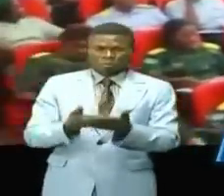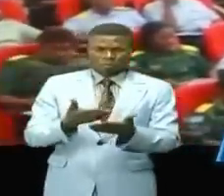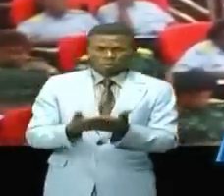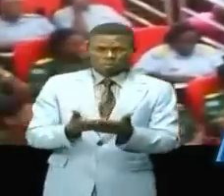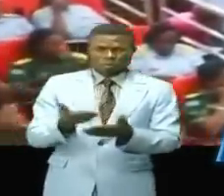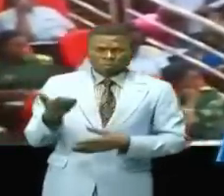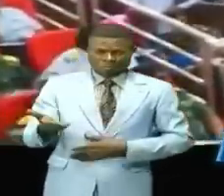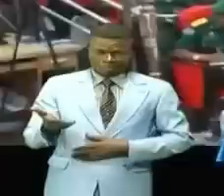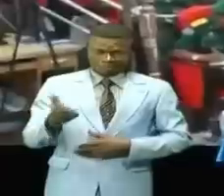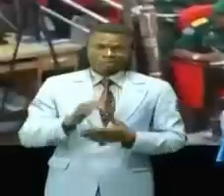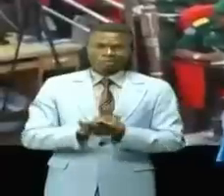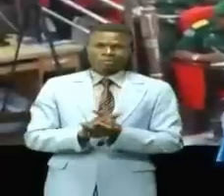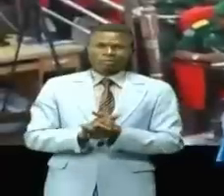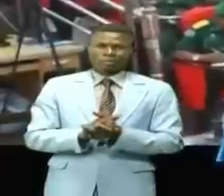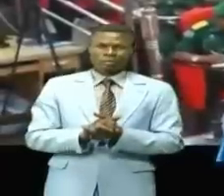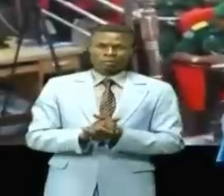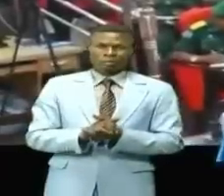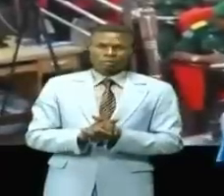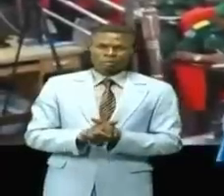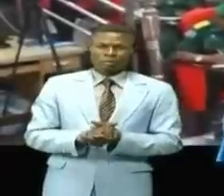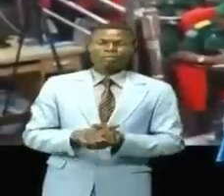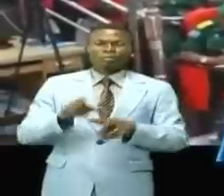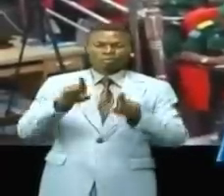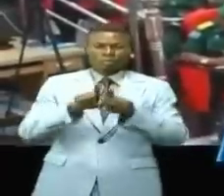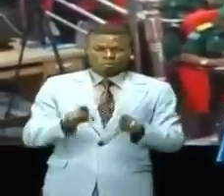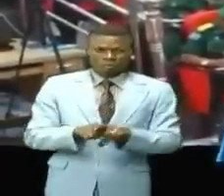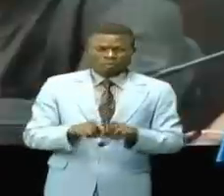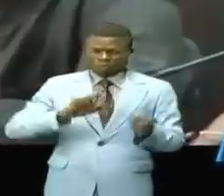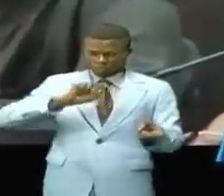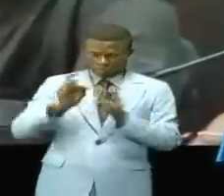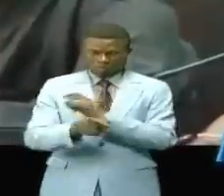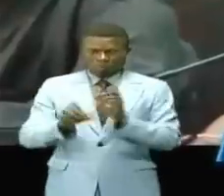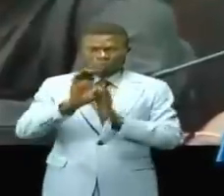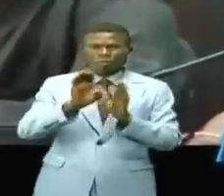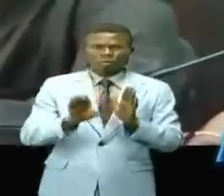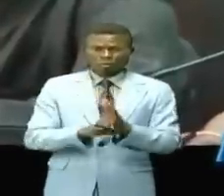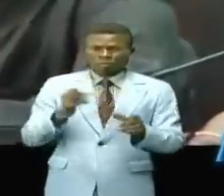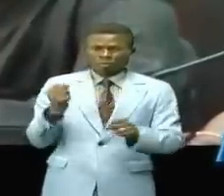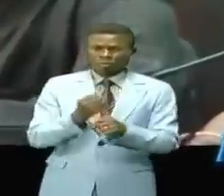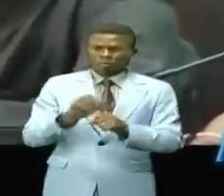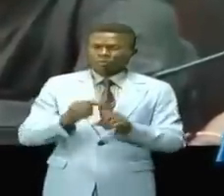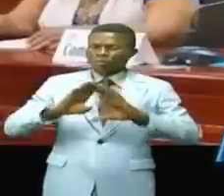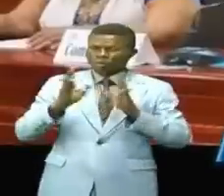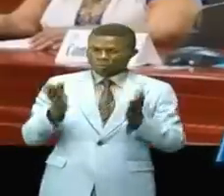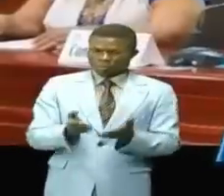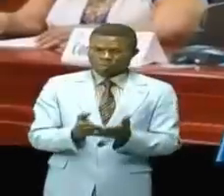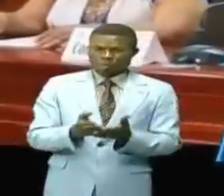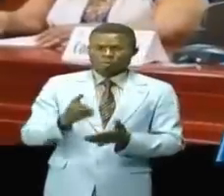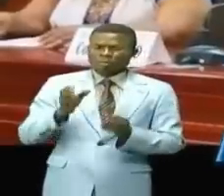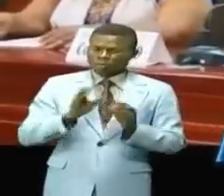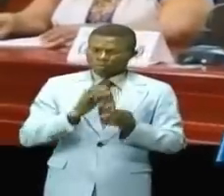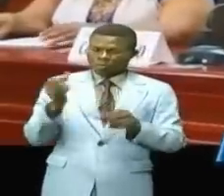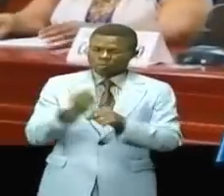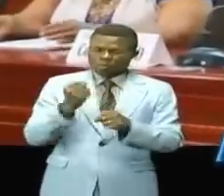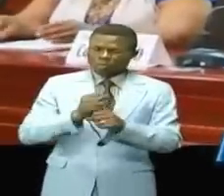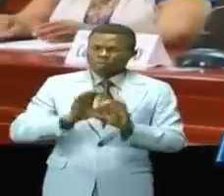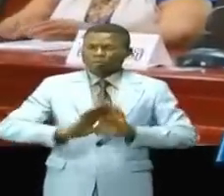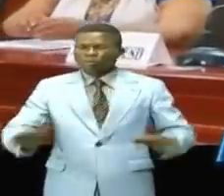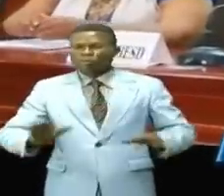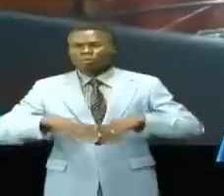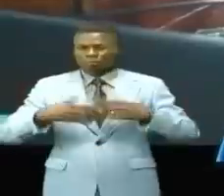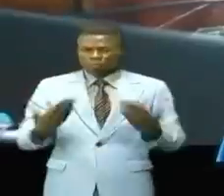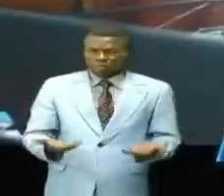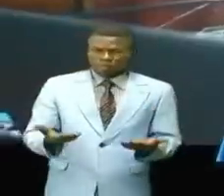en République démocratique du Congo. Il compte aussi à améliorer les compétences féminines, leur savoir-faire, que ce soit au niveau